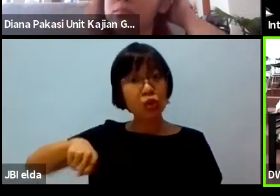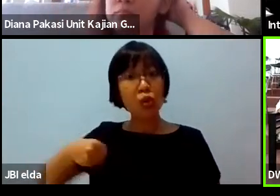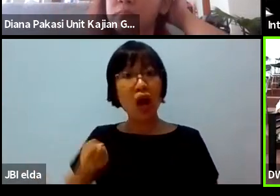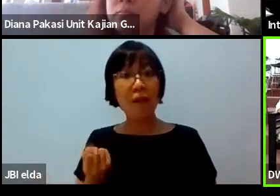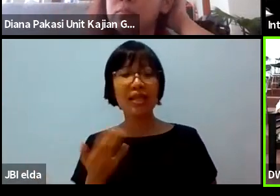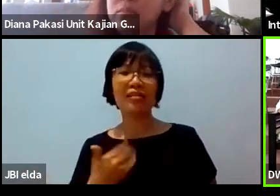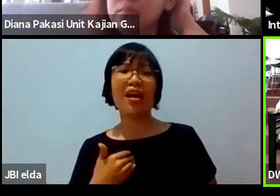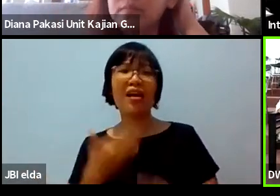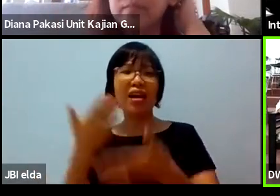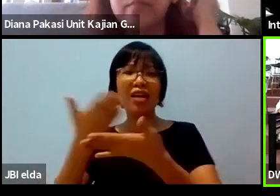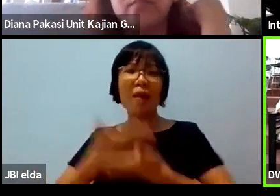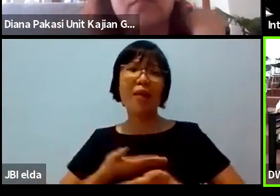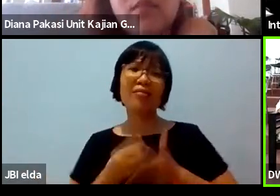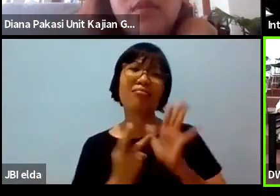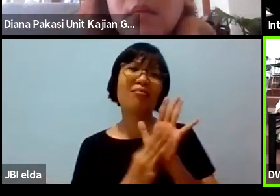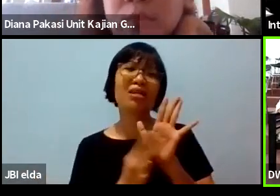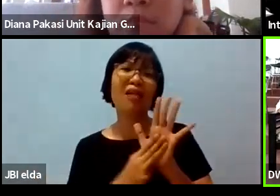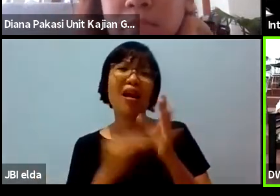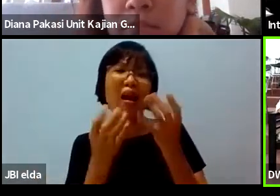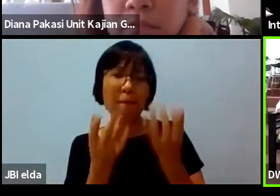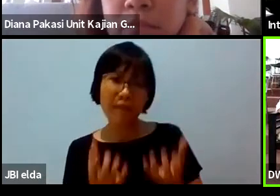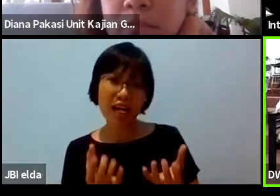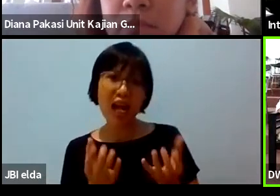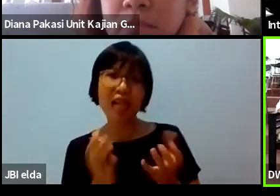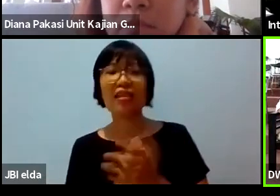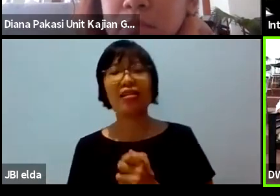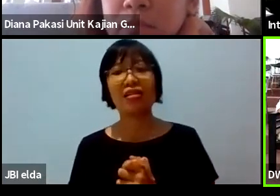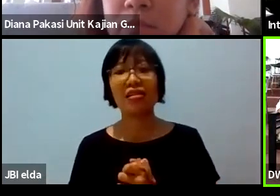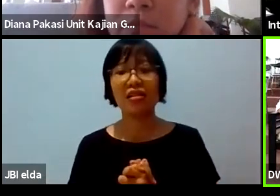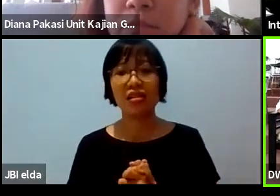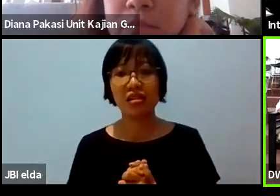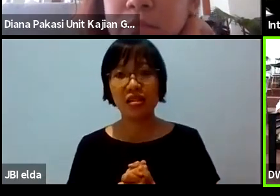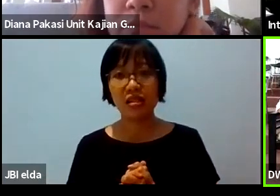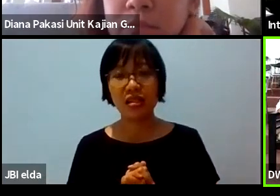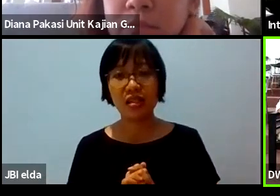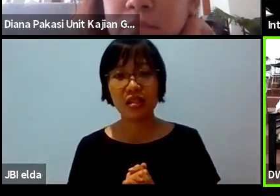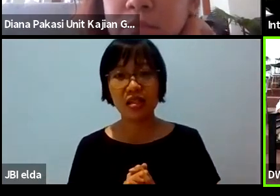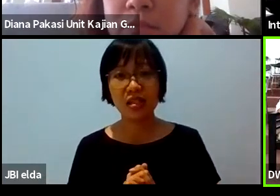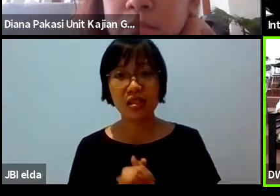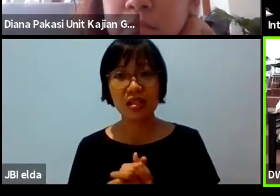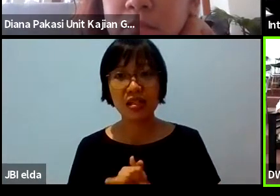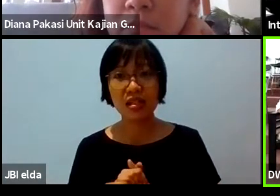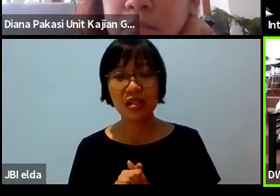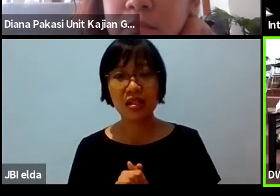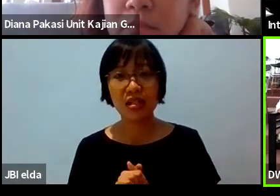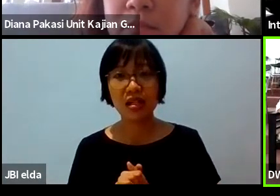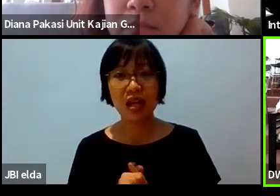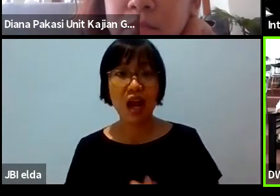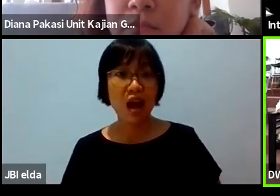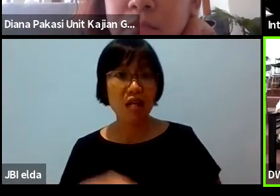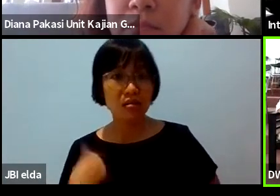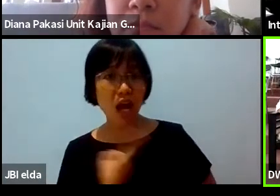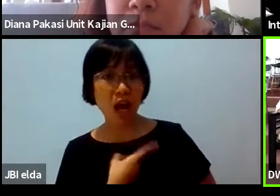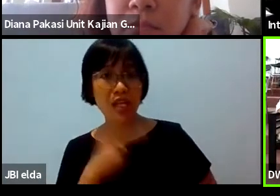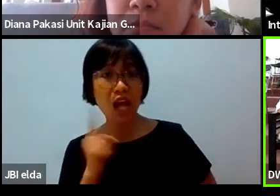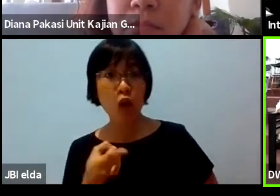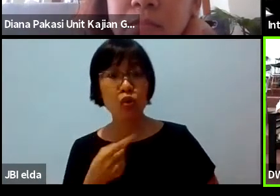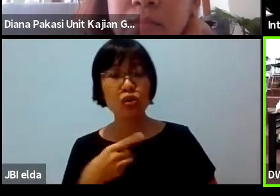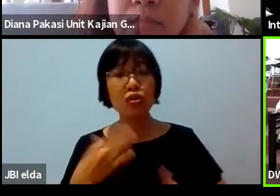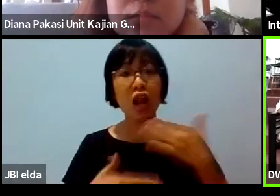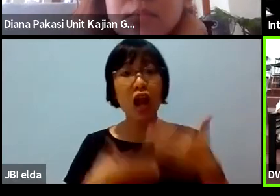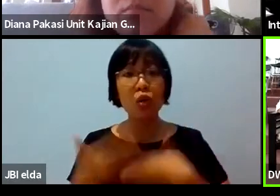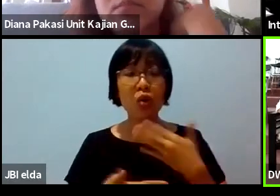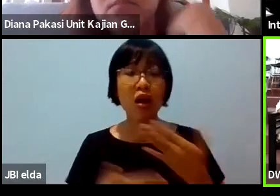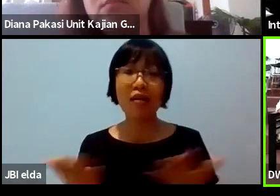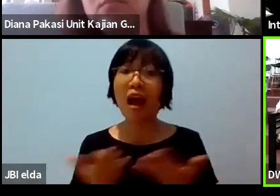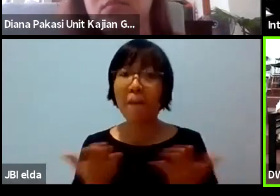Dharma Wanita, sesama Dharma Wanita Unipa, apa sih yang harus kami buat ketika